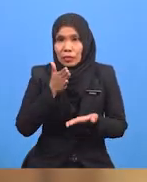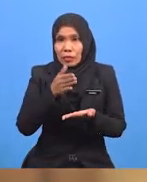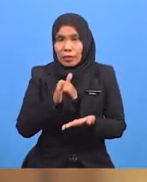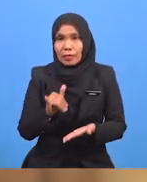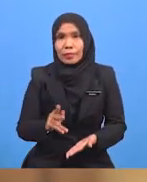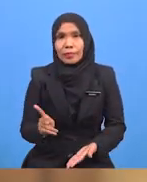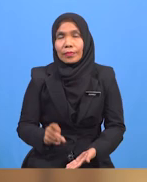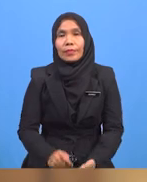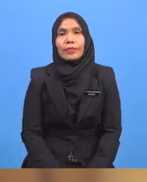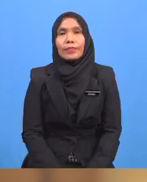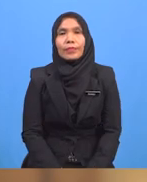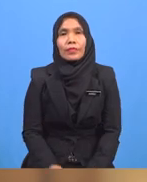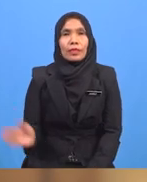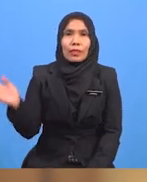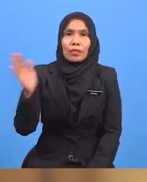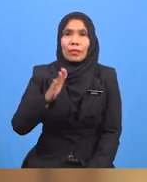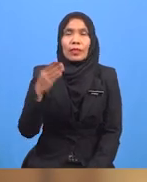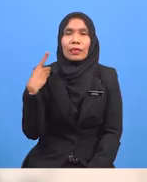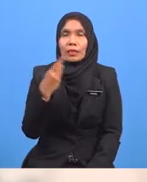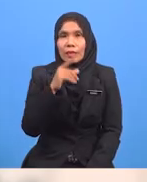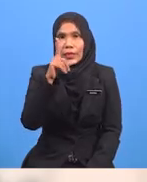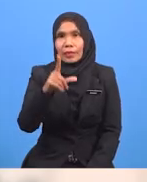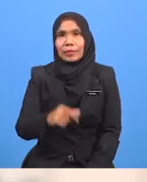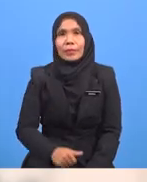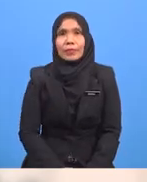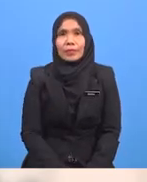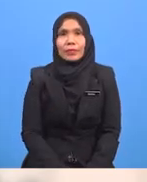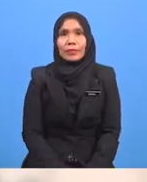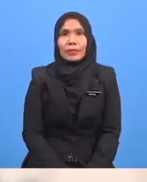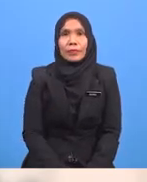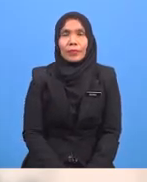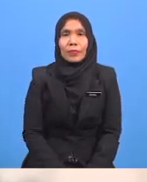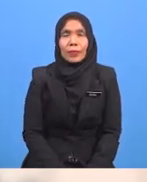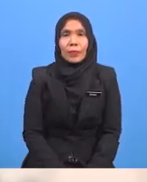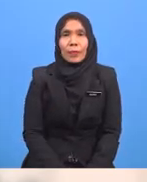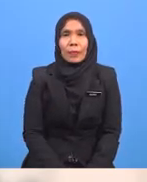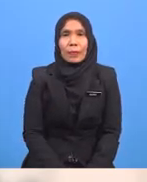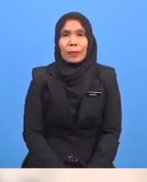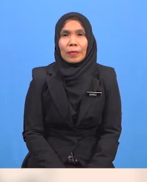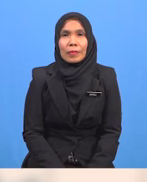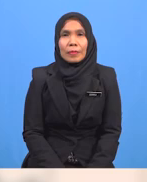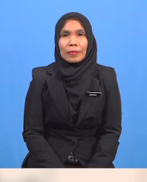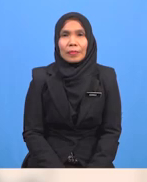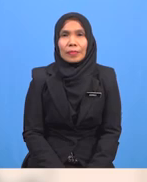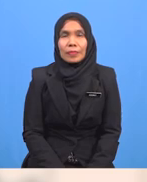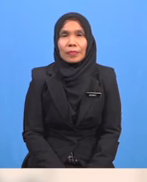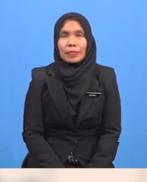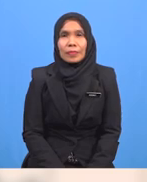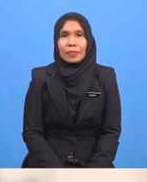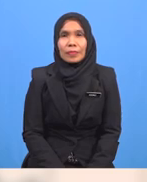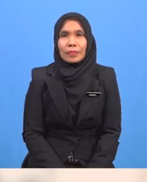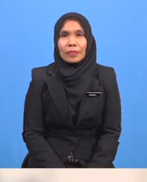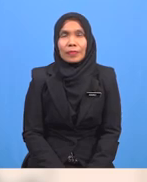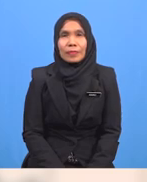contoh 4 Mari kita lihat pada paparan skrin kita telah menggunakan rumus luas segitiga untuk